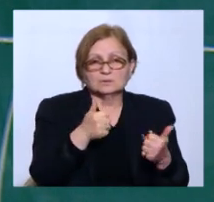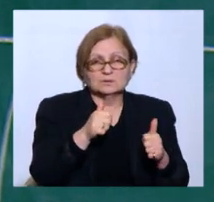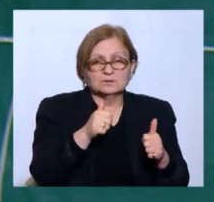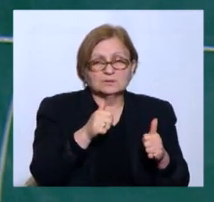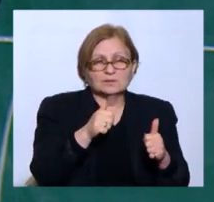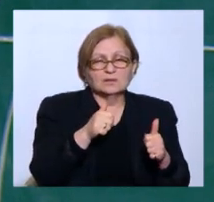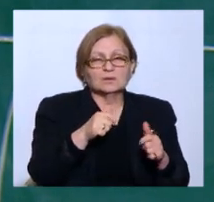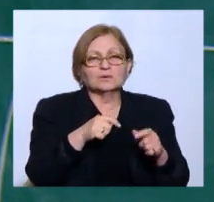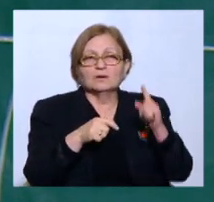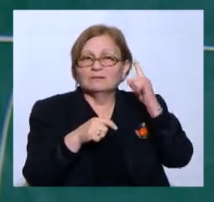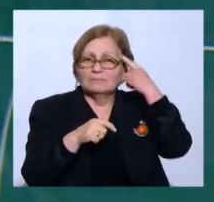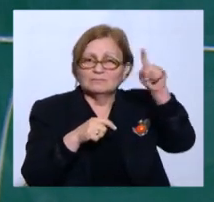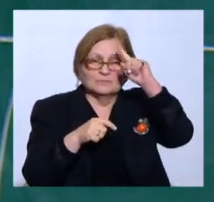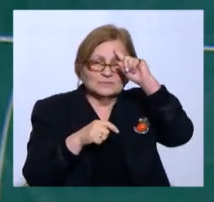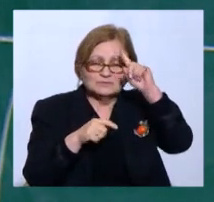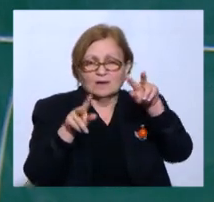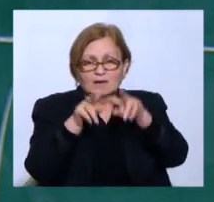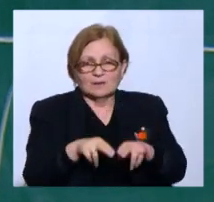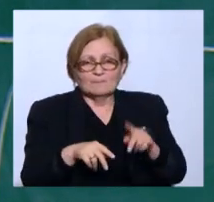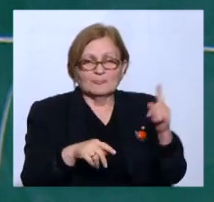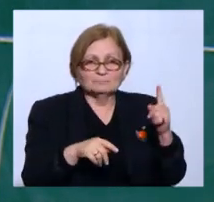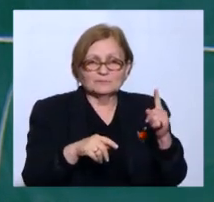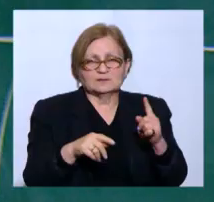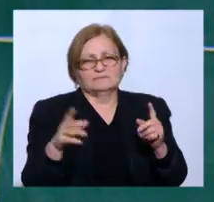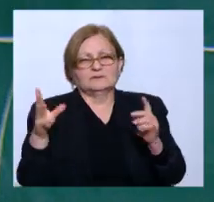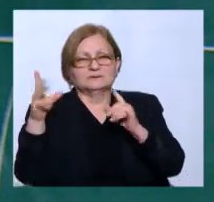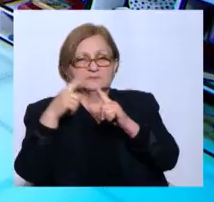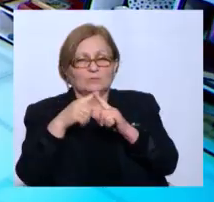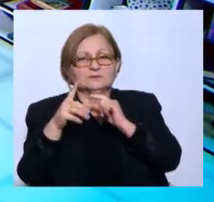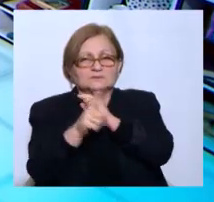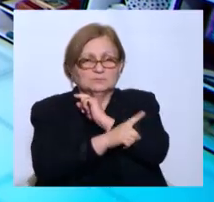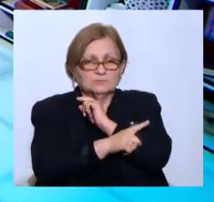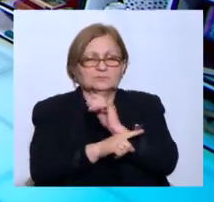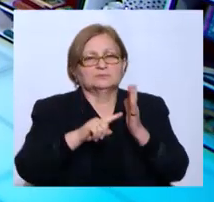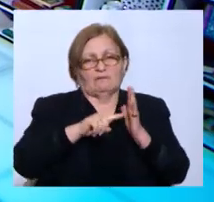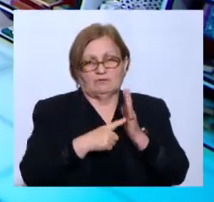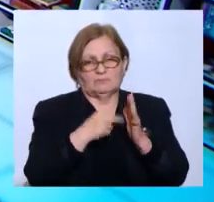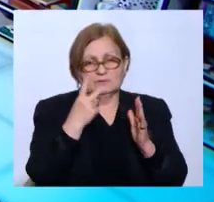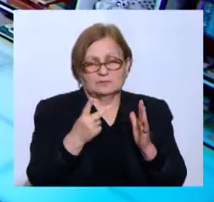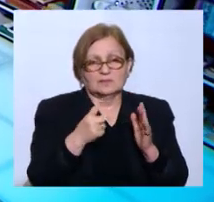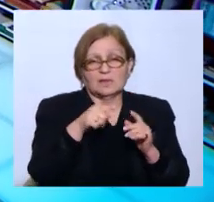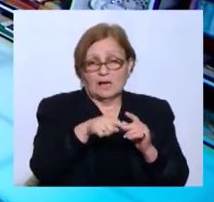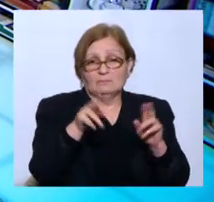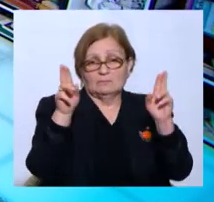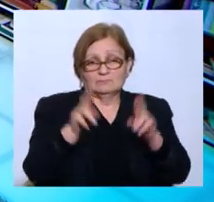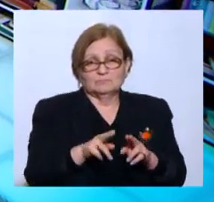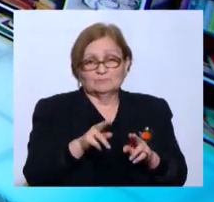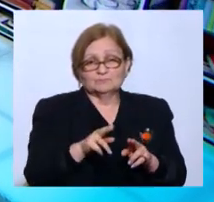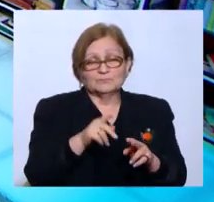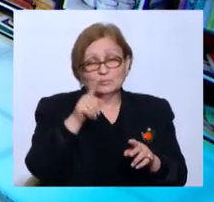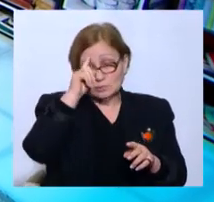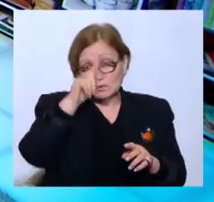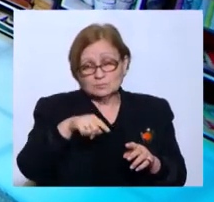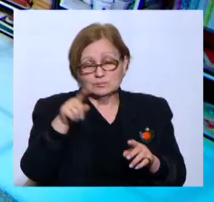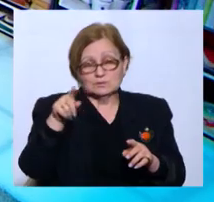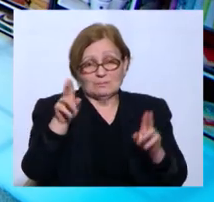გავსმაიფრა პირველს, მიუმატოთ ბოლო, გავამრავლოთ რაოდენობაზე და გავყოფთ ორზე. და შემდეგ უკვე ეს ფორმულის გამოყვანა თუ